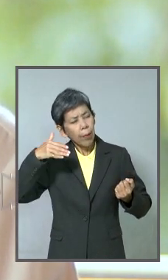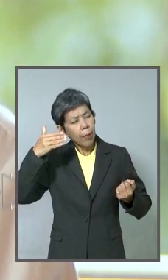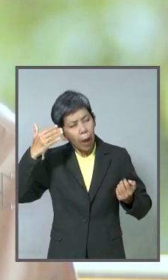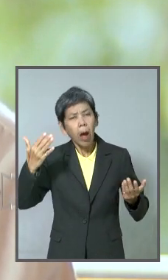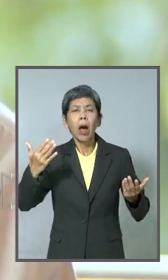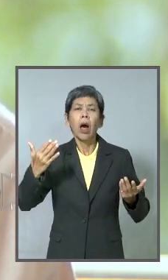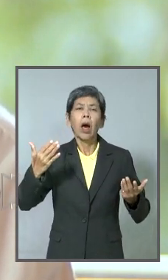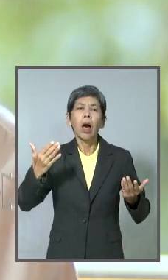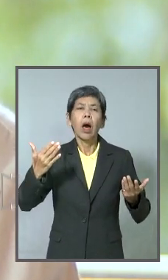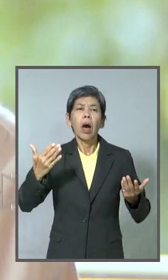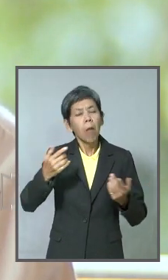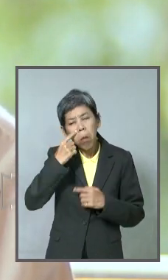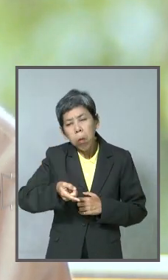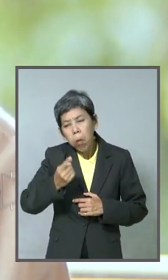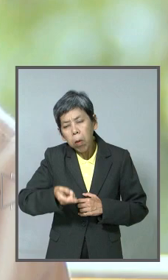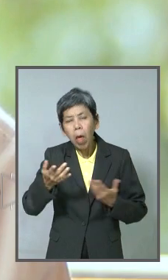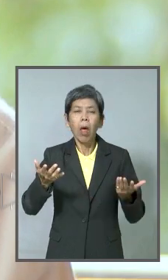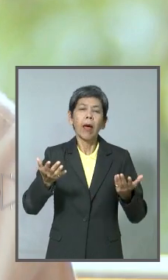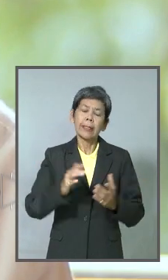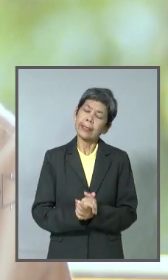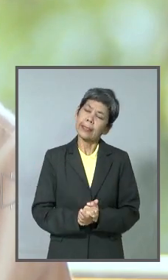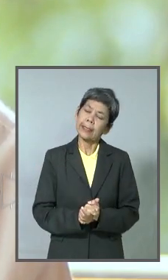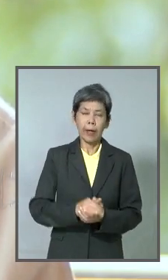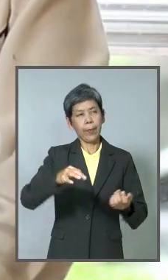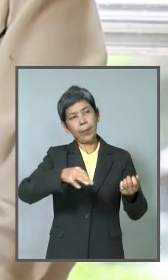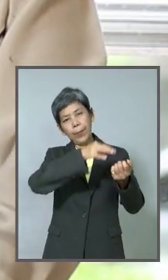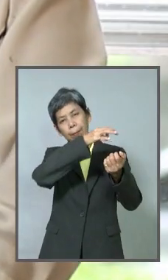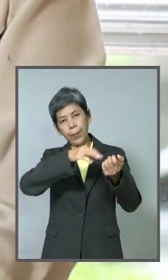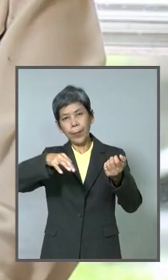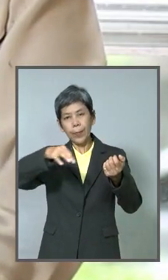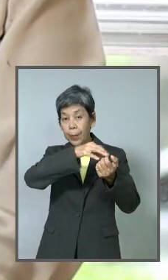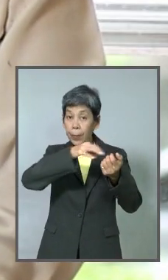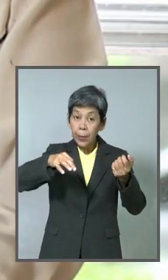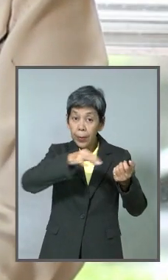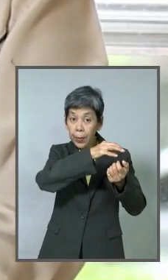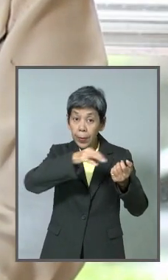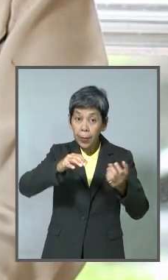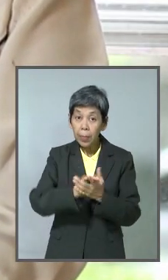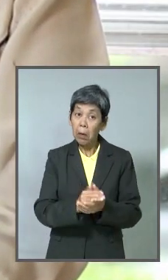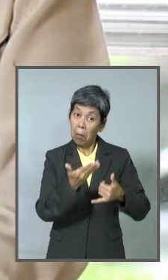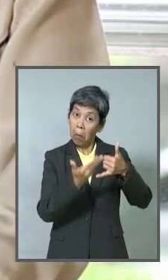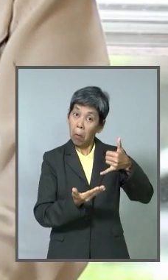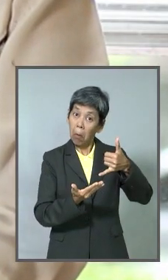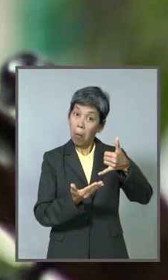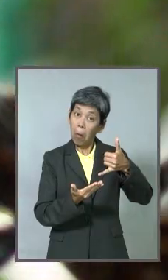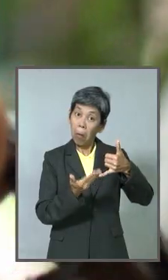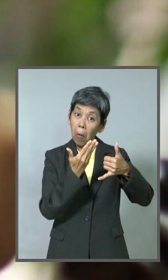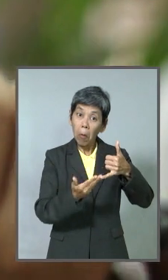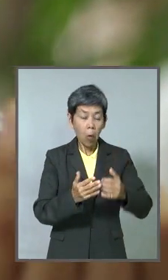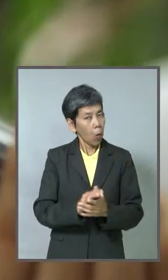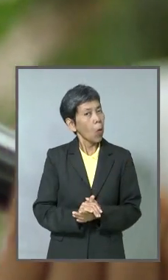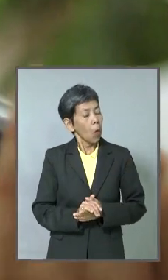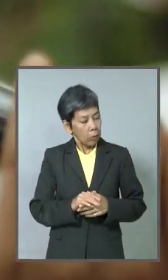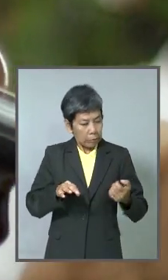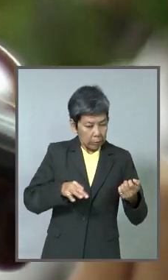ได้พอสักพักเล่นจบก็เล่นไปได้เข้มเหมือนเดิมเลยเปลี่ยนให้เล่นไวโอลินดูปรากฏว่าเล่นไวโอลินปุ๊บเนี่ยน้อง